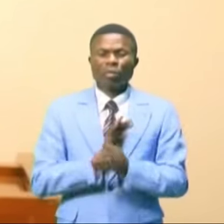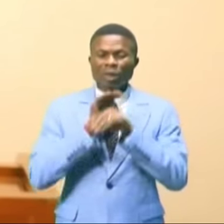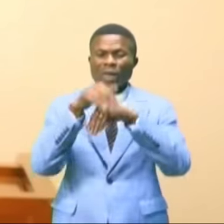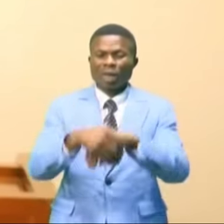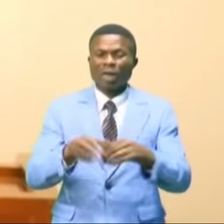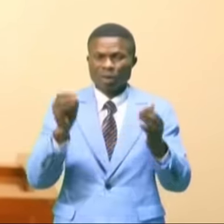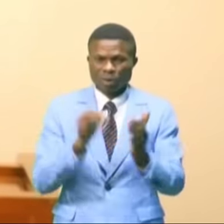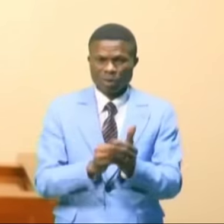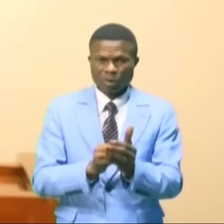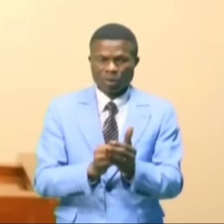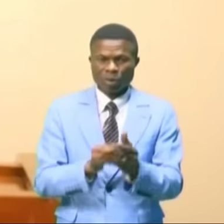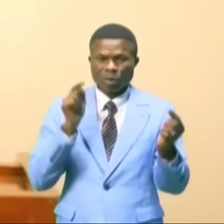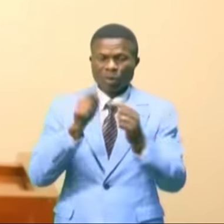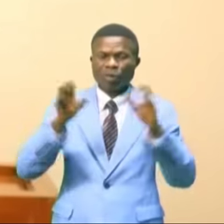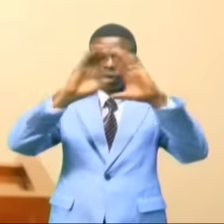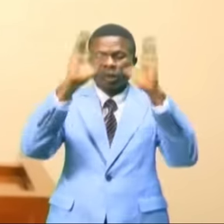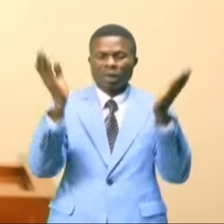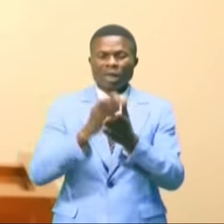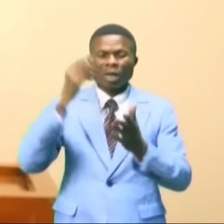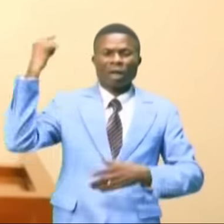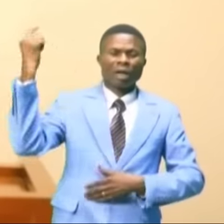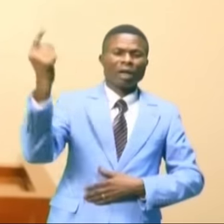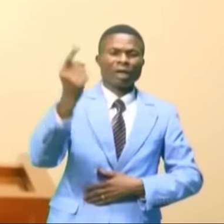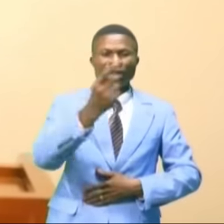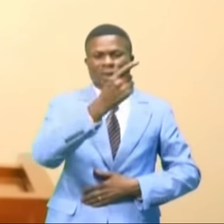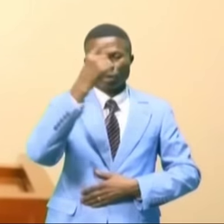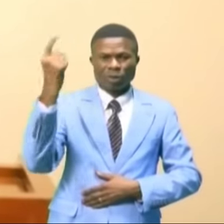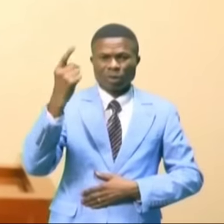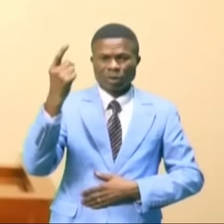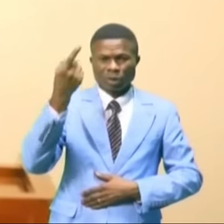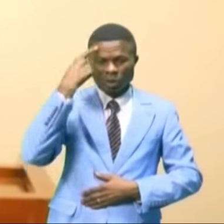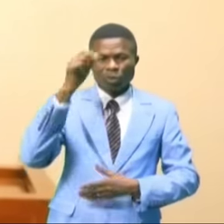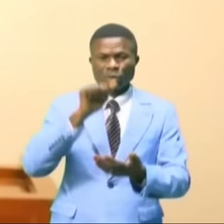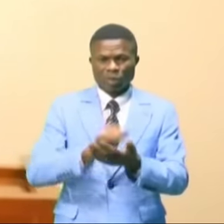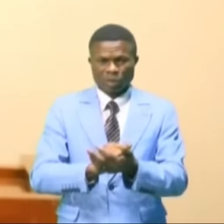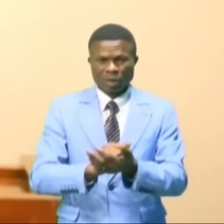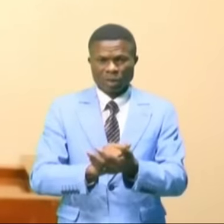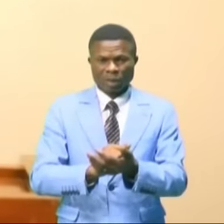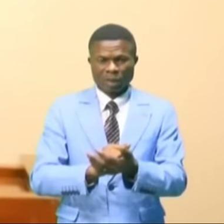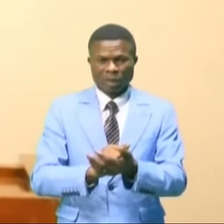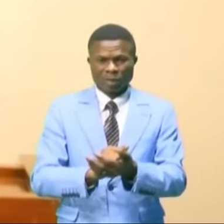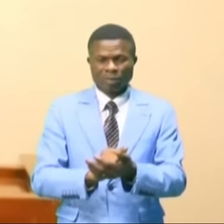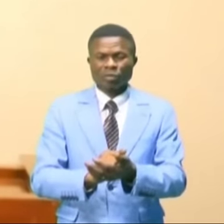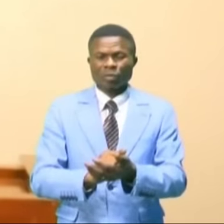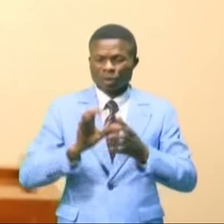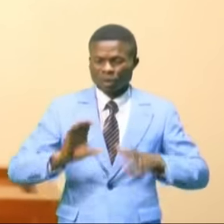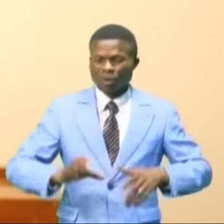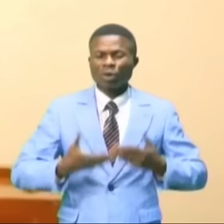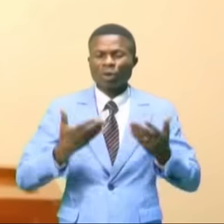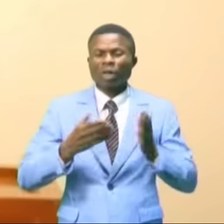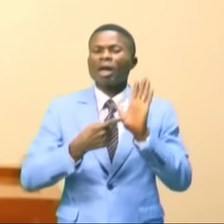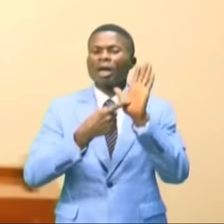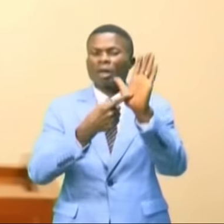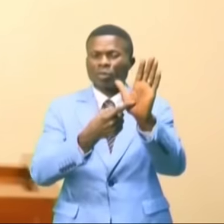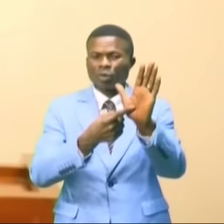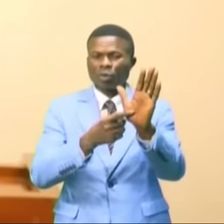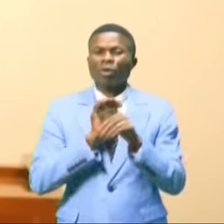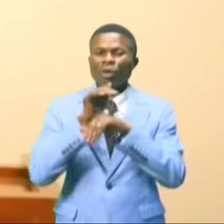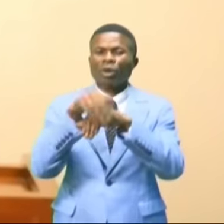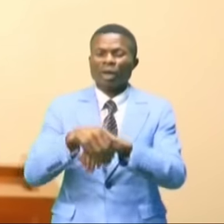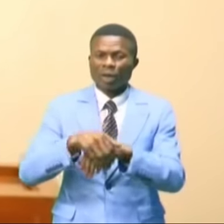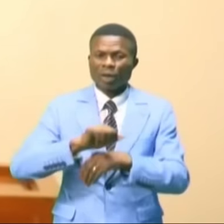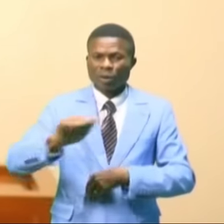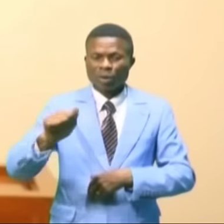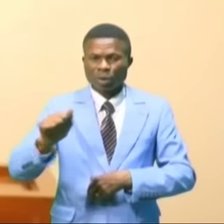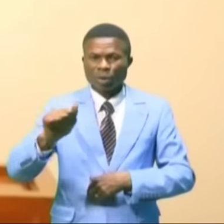engagement auprès de la communauté internationale. Dans cette optique, elle s'est efforcée de démontrer son adhésion